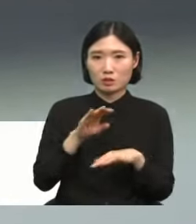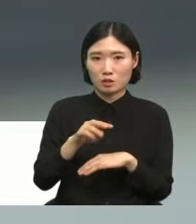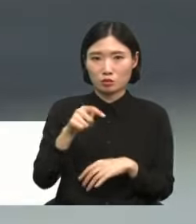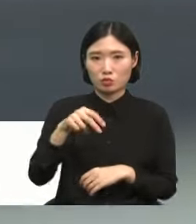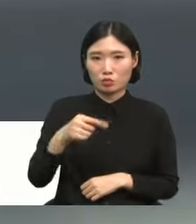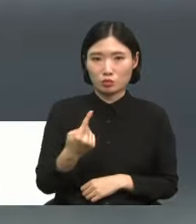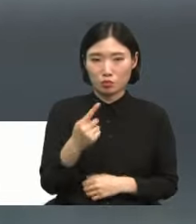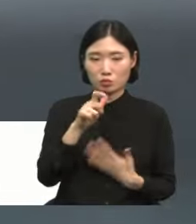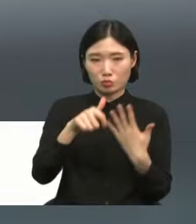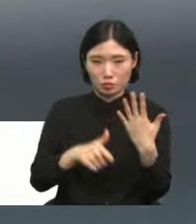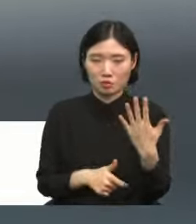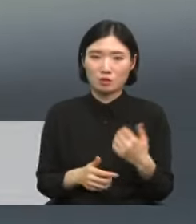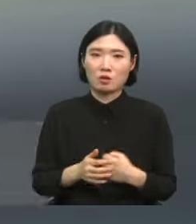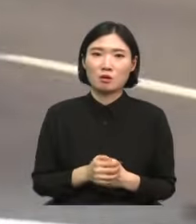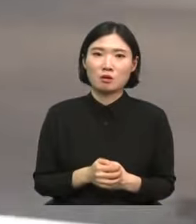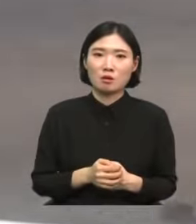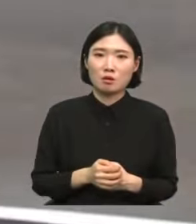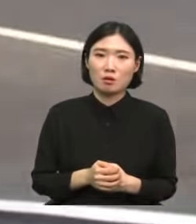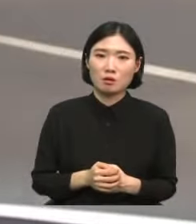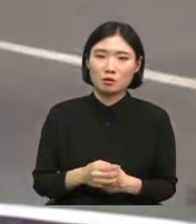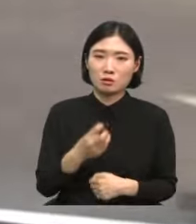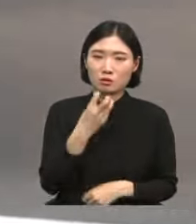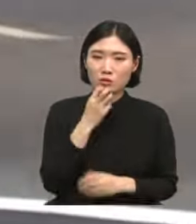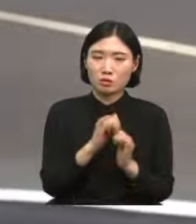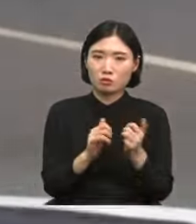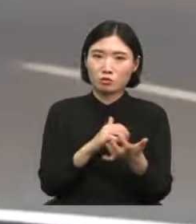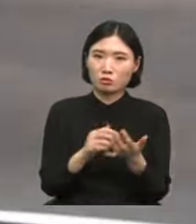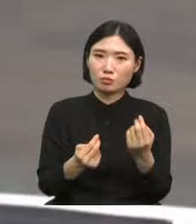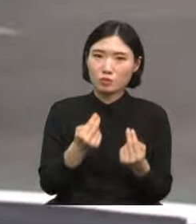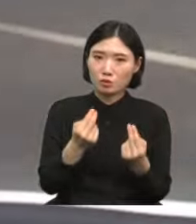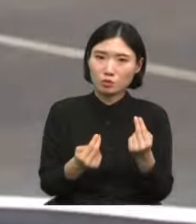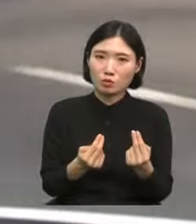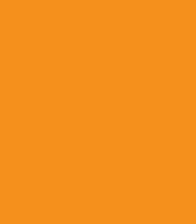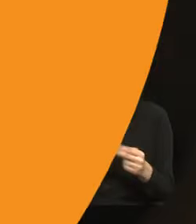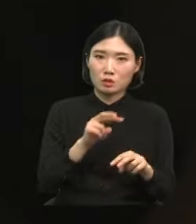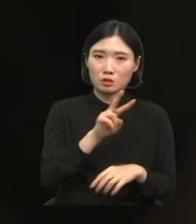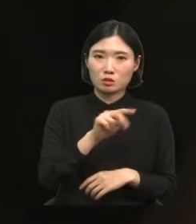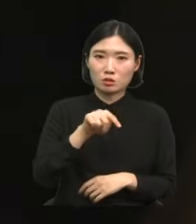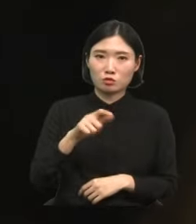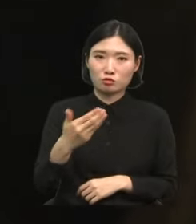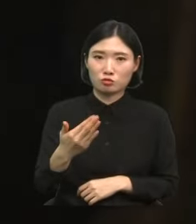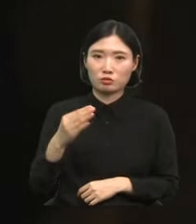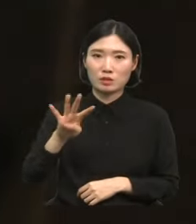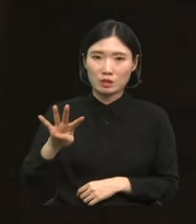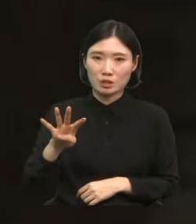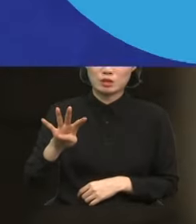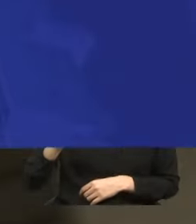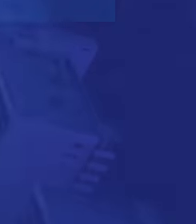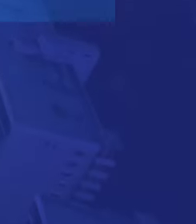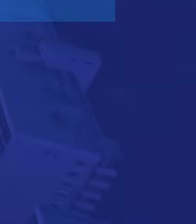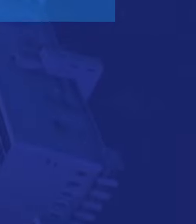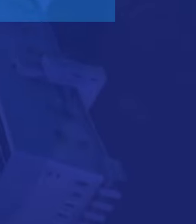수소차 순입니다 한편 서울시 인구 대비 자동차 순은 2.94 당